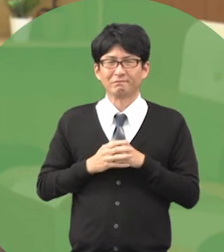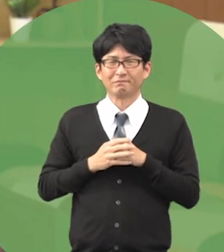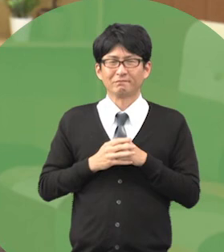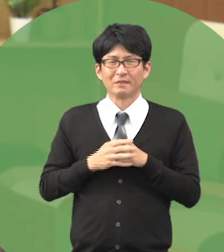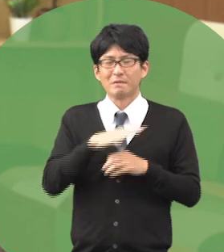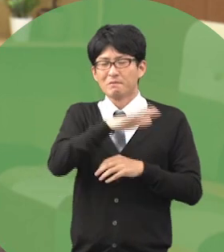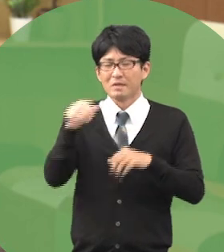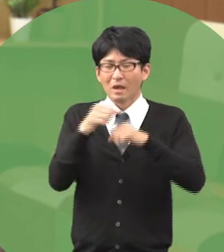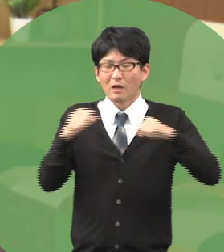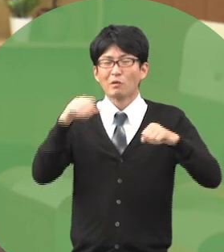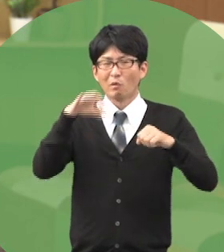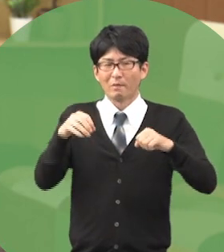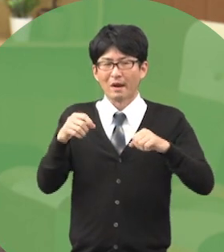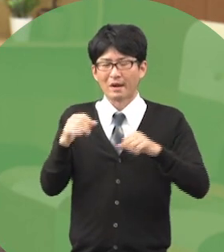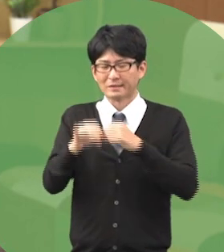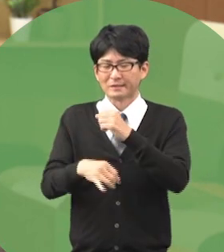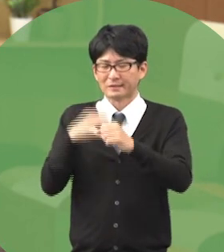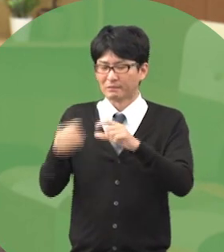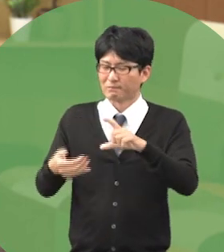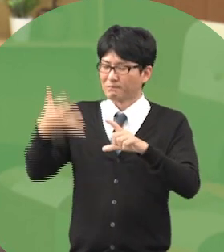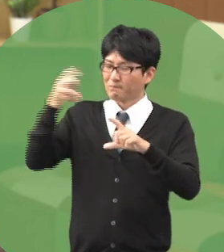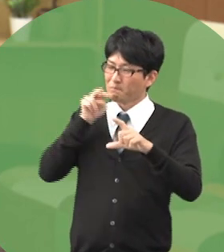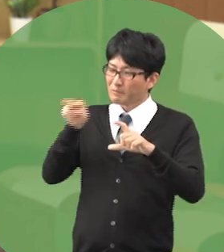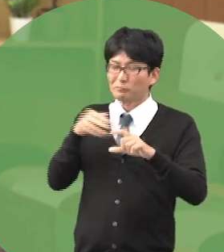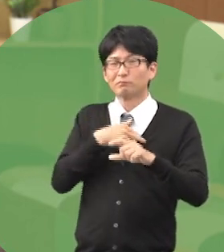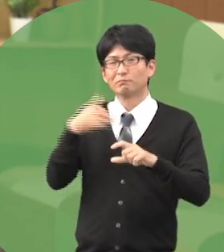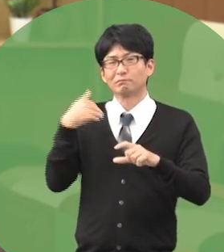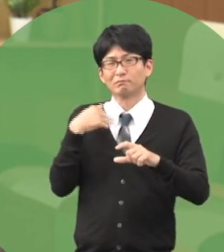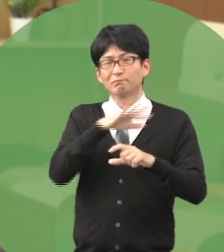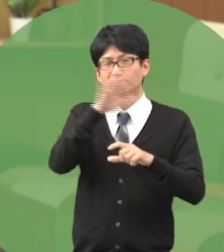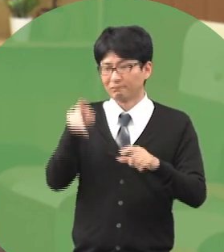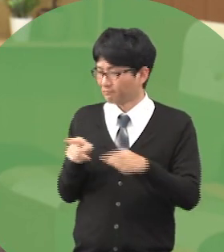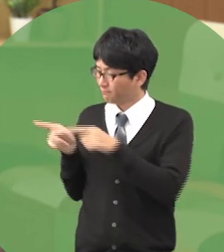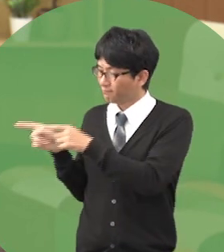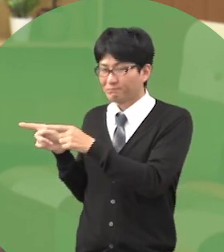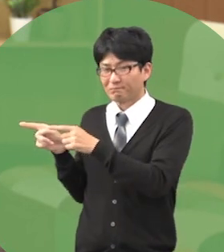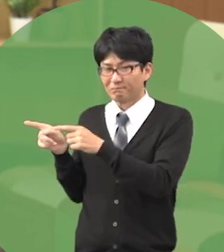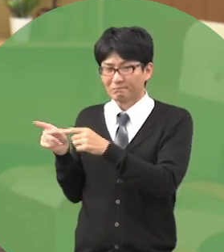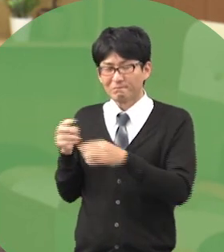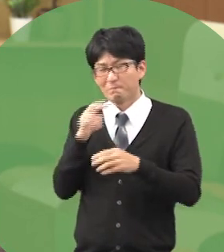ウマンチュ広場はインターネットでもご覧いただけます。ぜひここチ